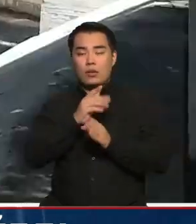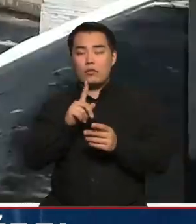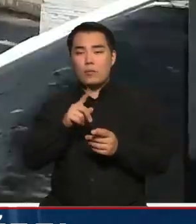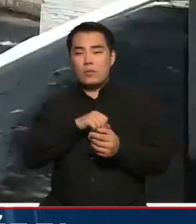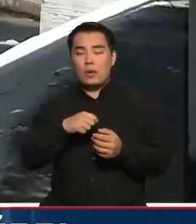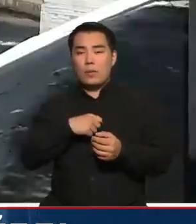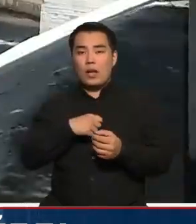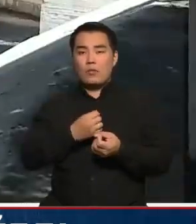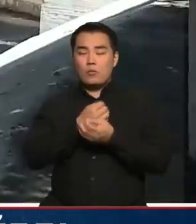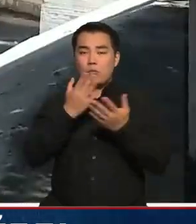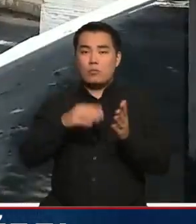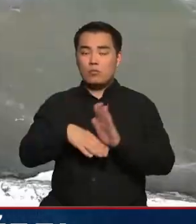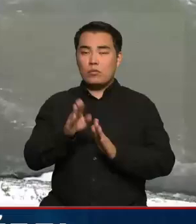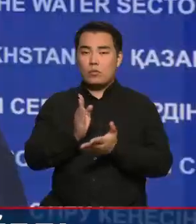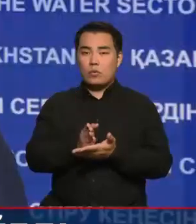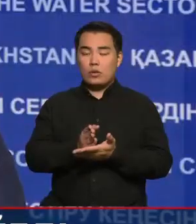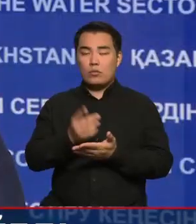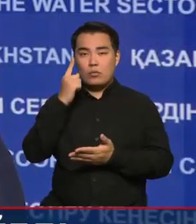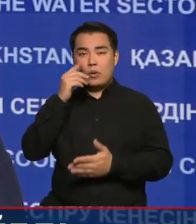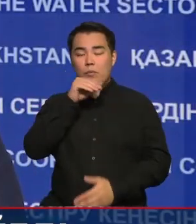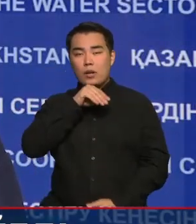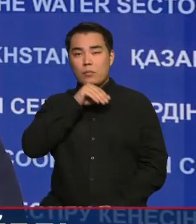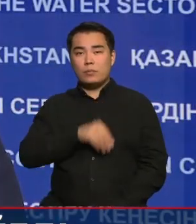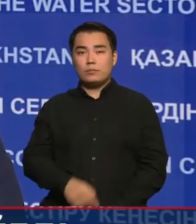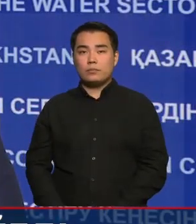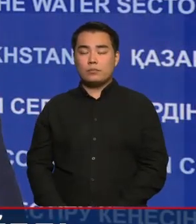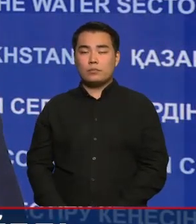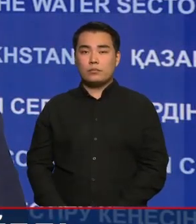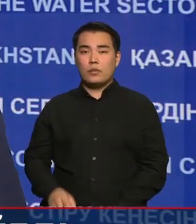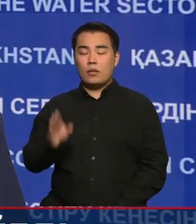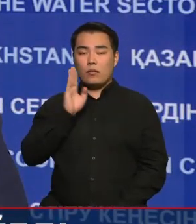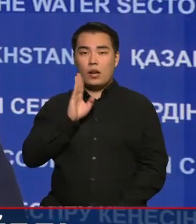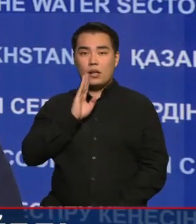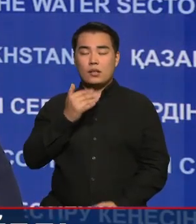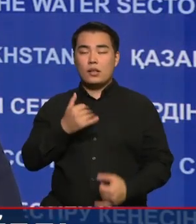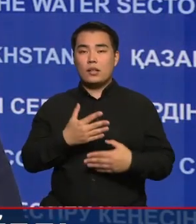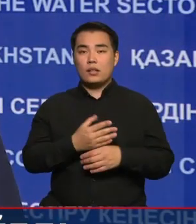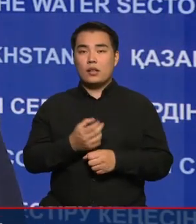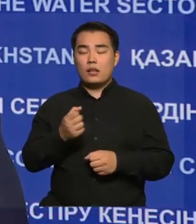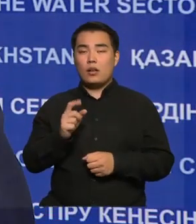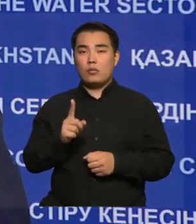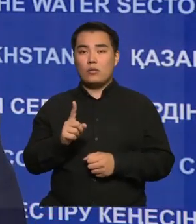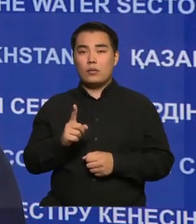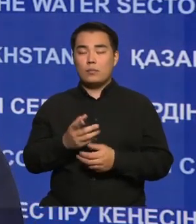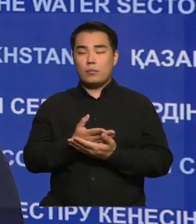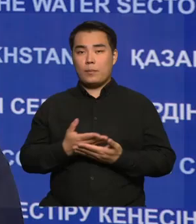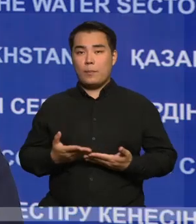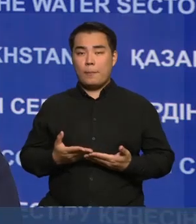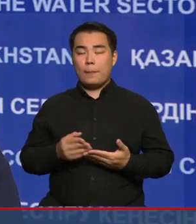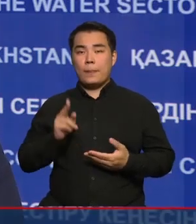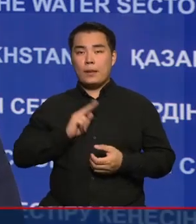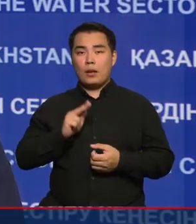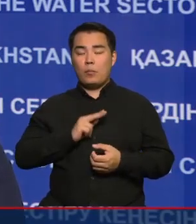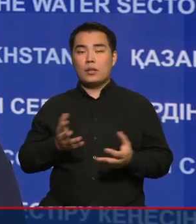үшін қажет, дейді сарапшылар. Су ресурстары қысқарғанымен біз мынау өзіміздің